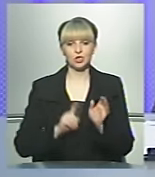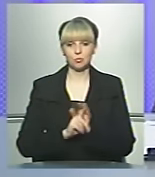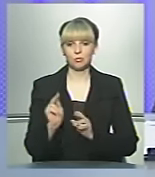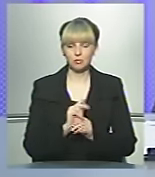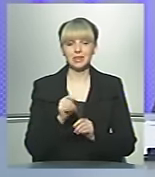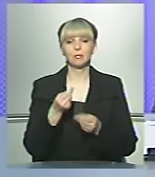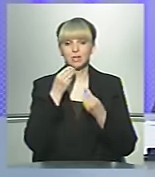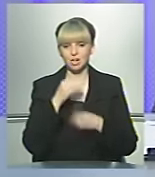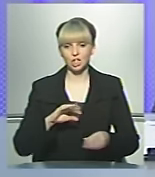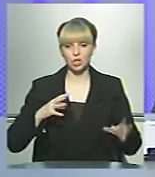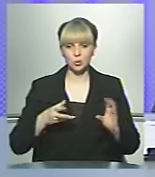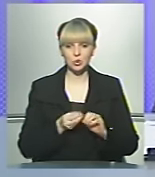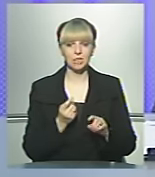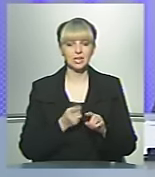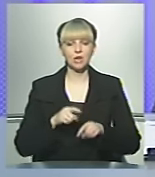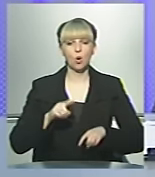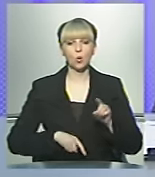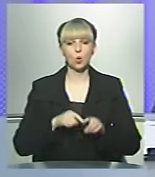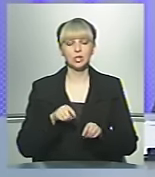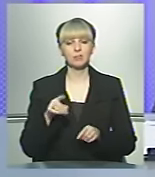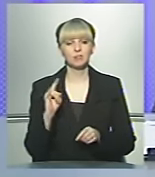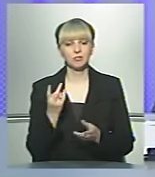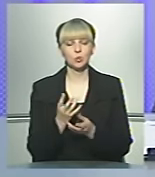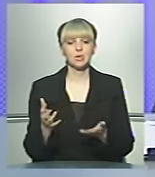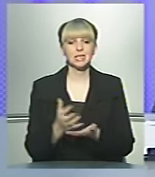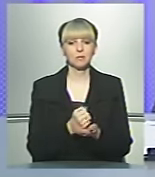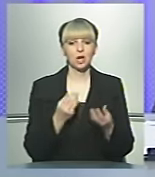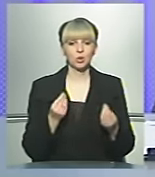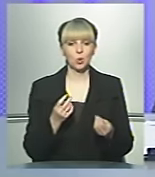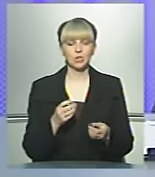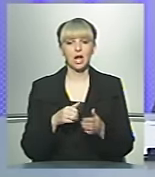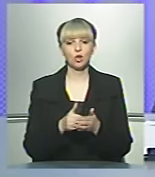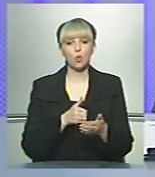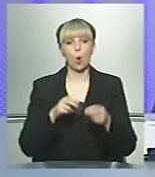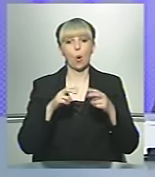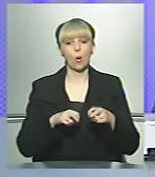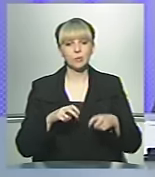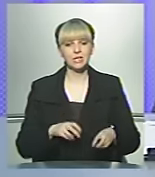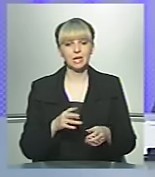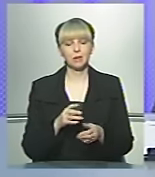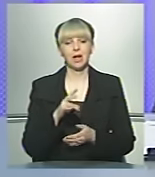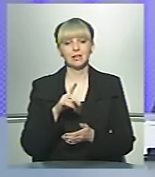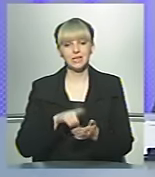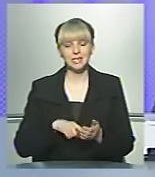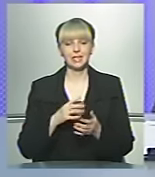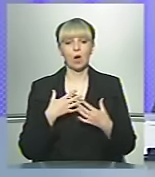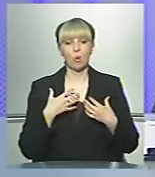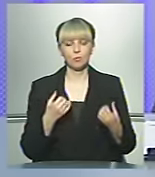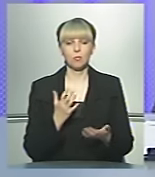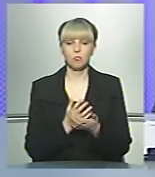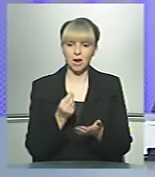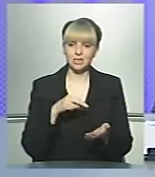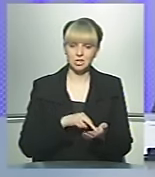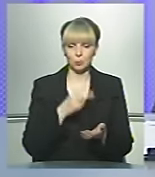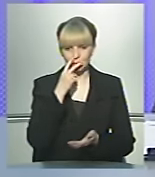тим кращий результат. Для цього родині Богдана потрібно зібрати кошти на дообстеження. Про надію на одужання, яка має ціну